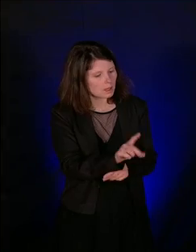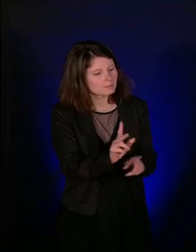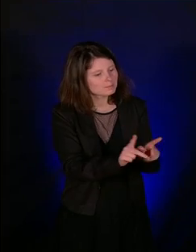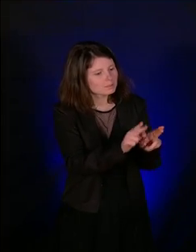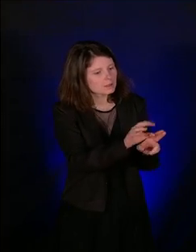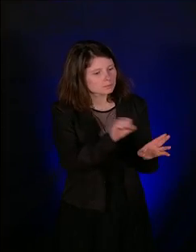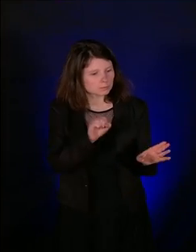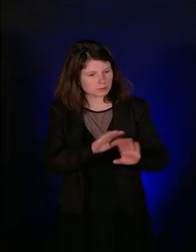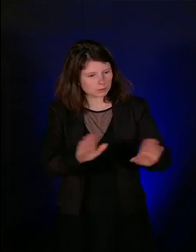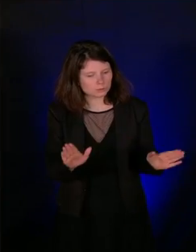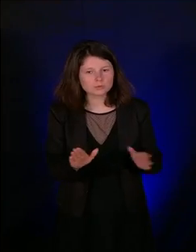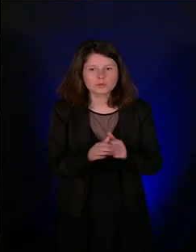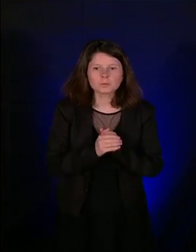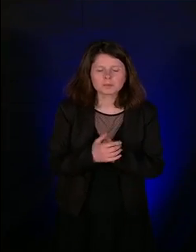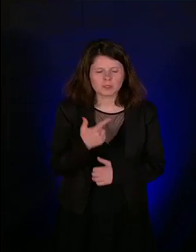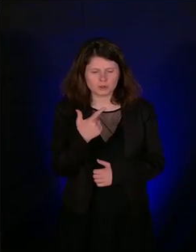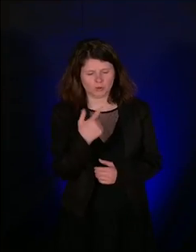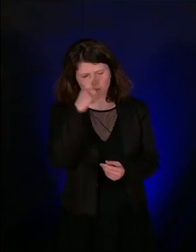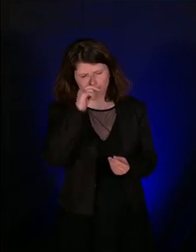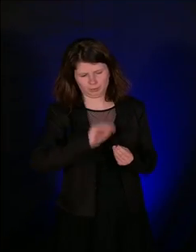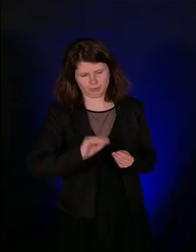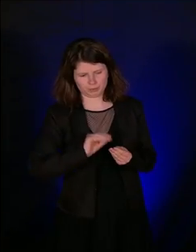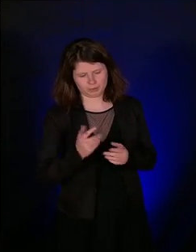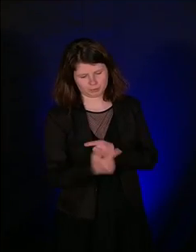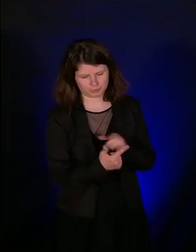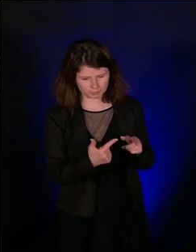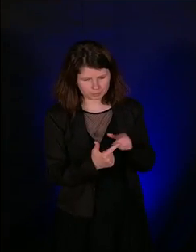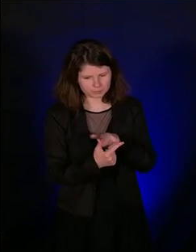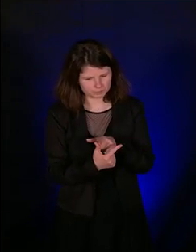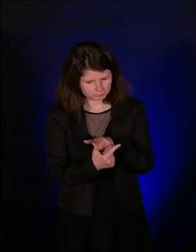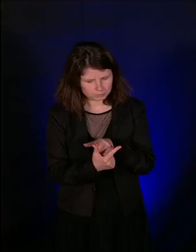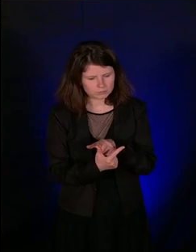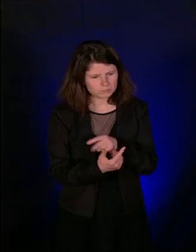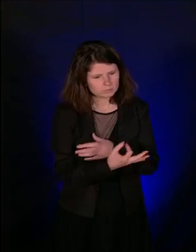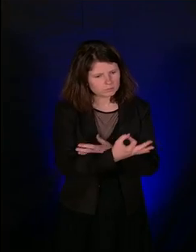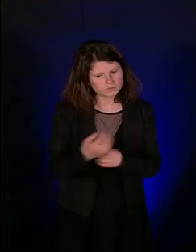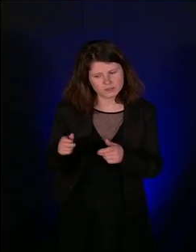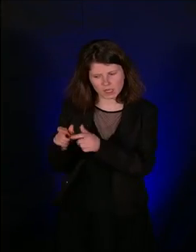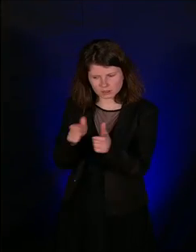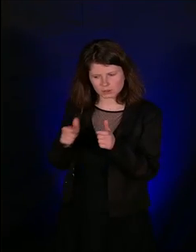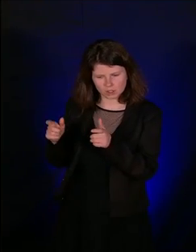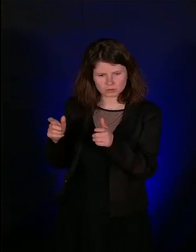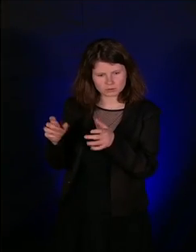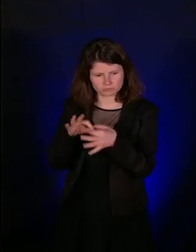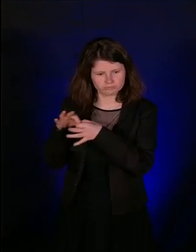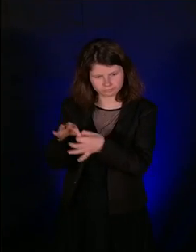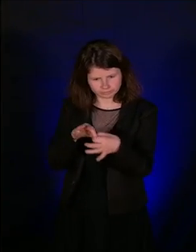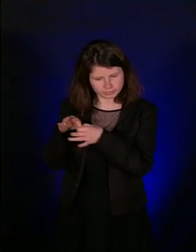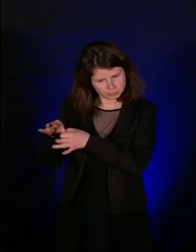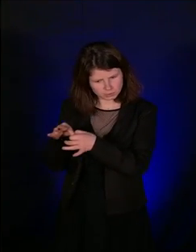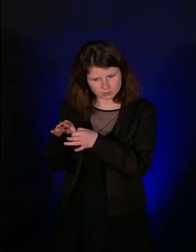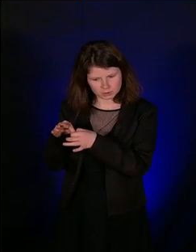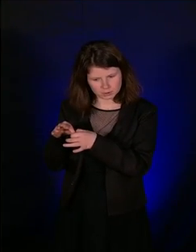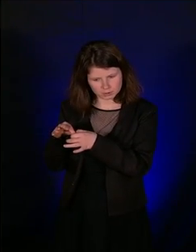situations POS posa souci à la commission la première c'est quand on parle de coordination des instances que la Confédération doit